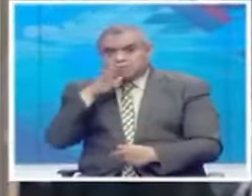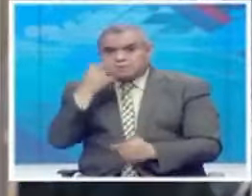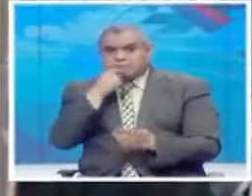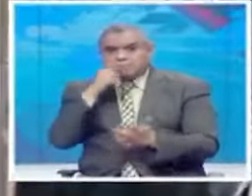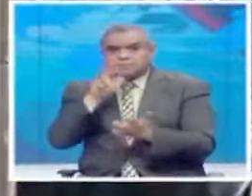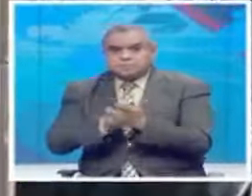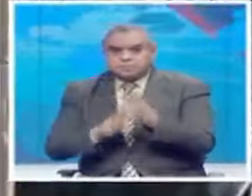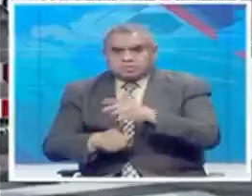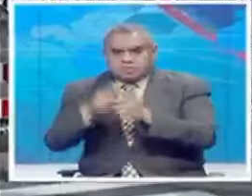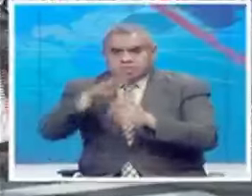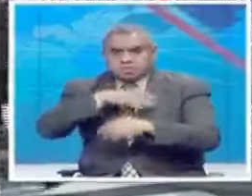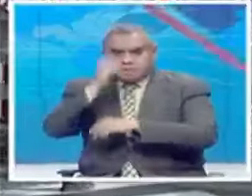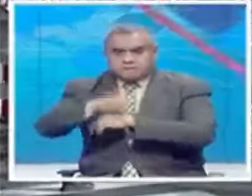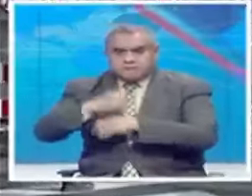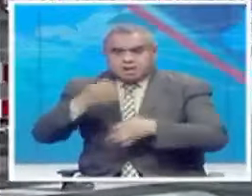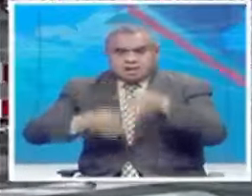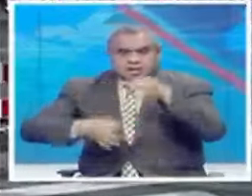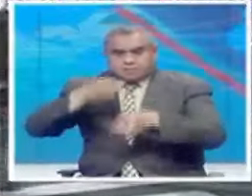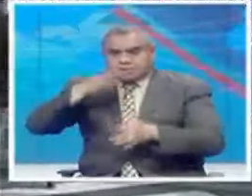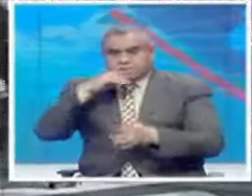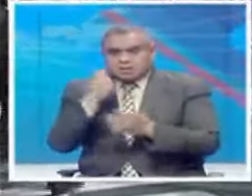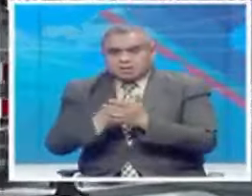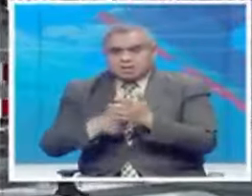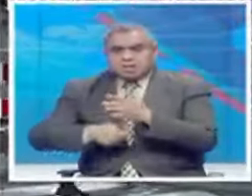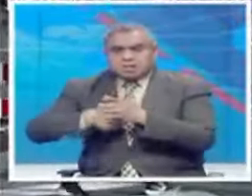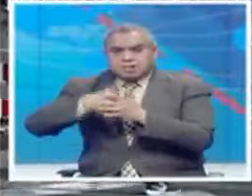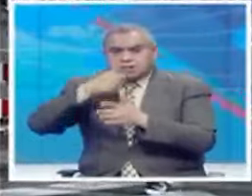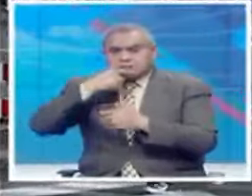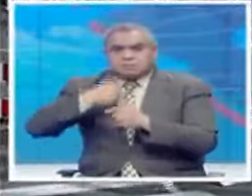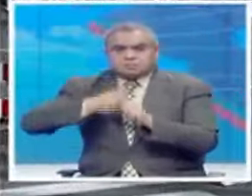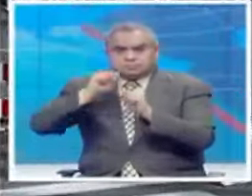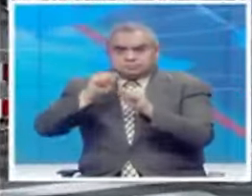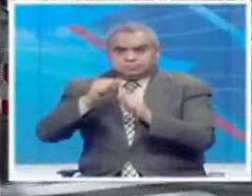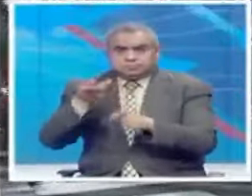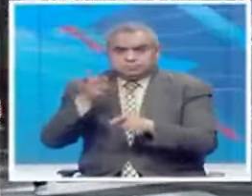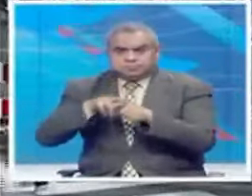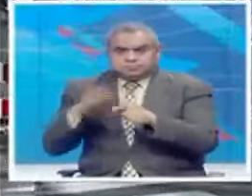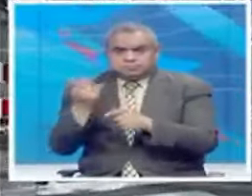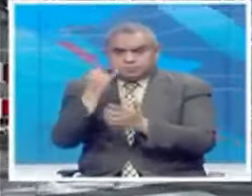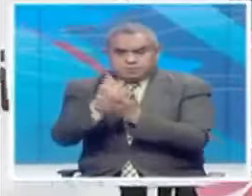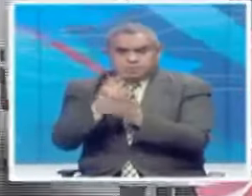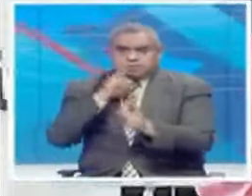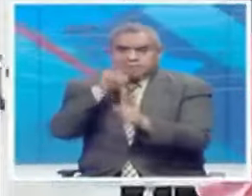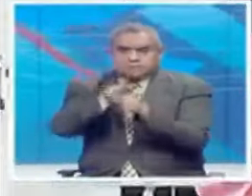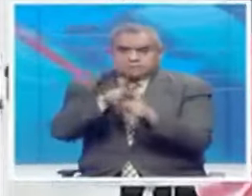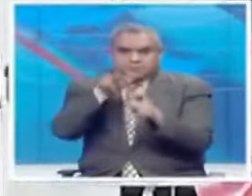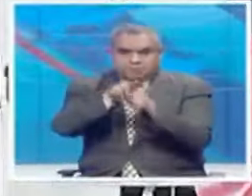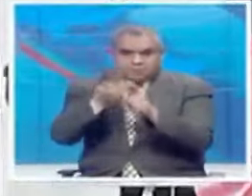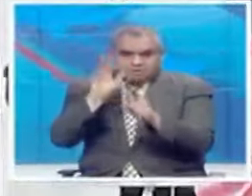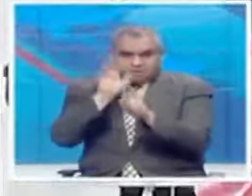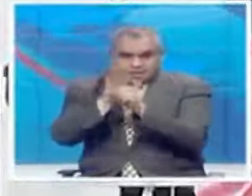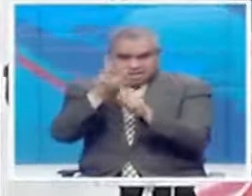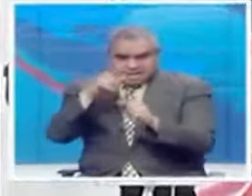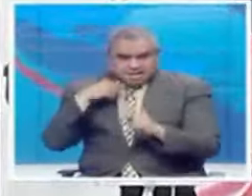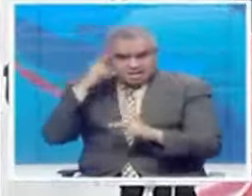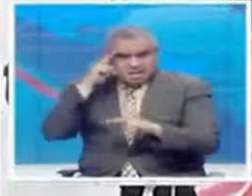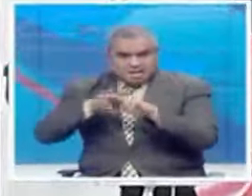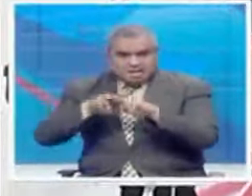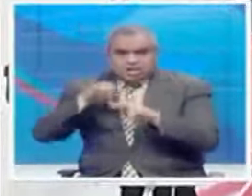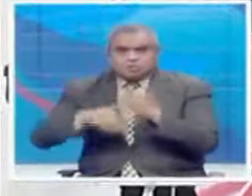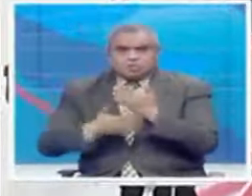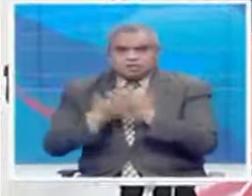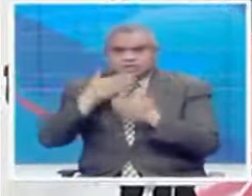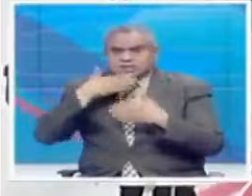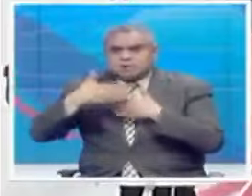الذي اتخذته المحكمة ثقلا رمزيا هائلا، كما يضع ضغوطا على الدول الداعمة لإسرائيل قد